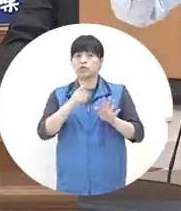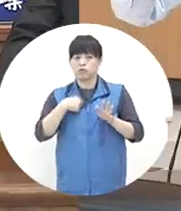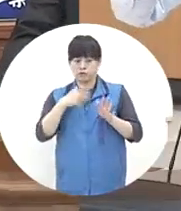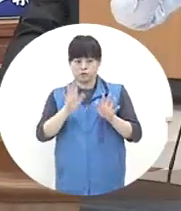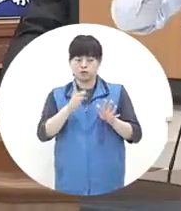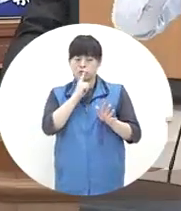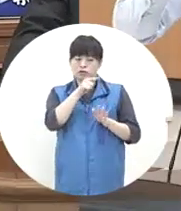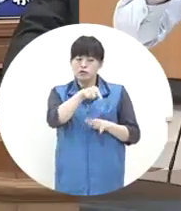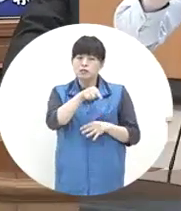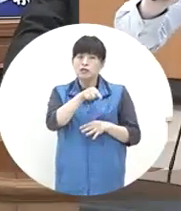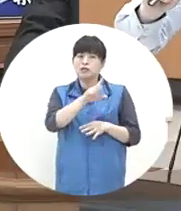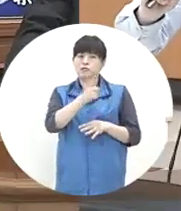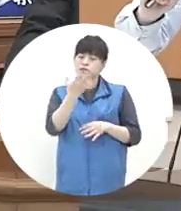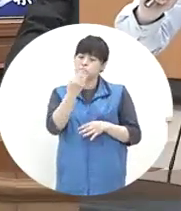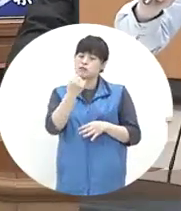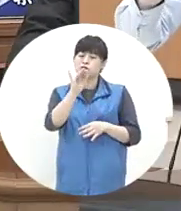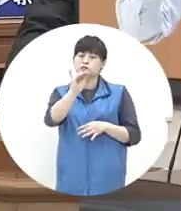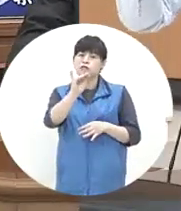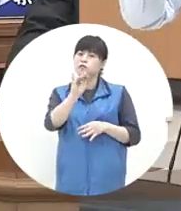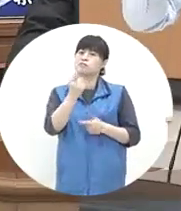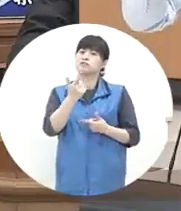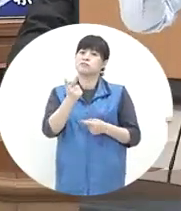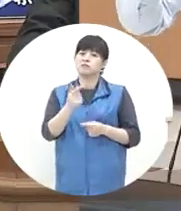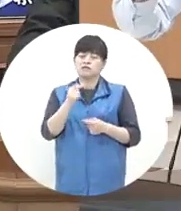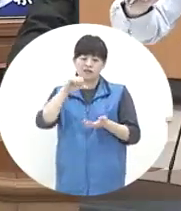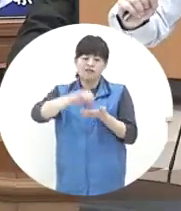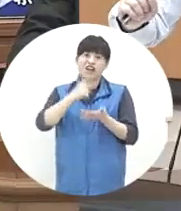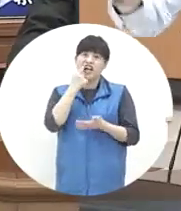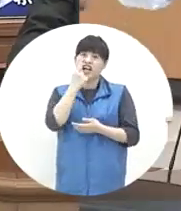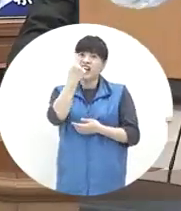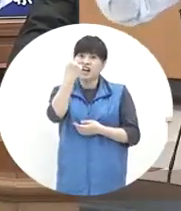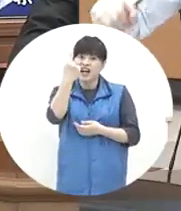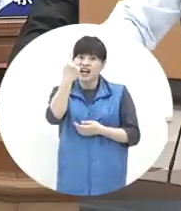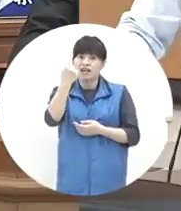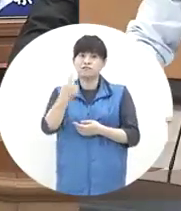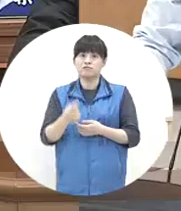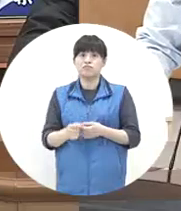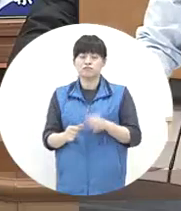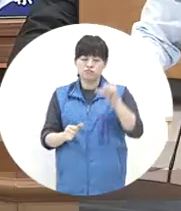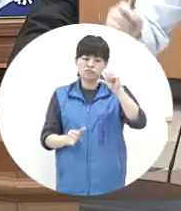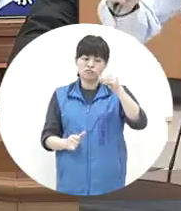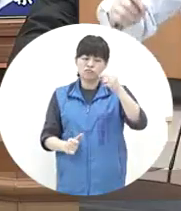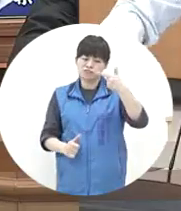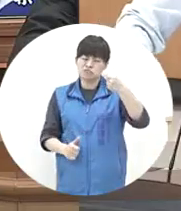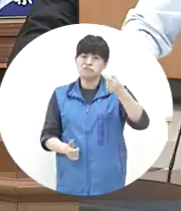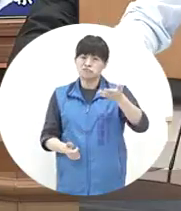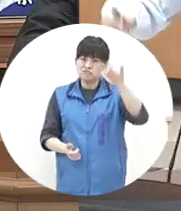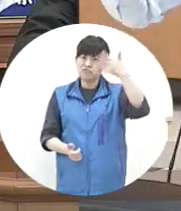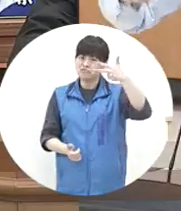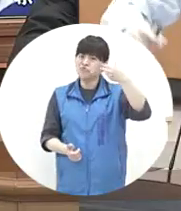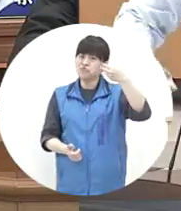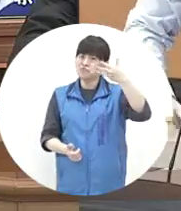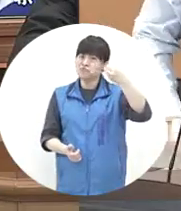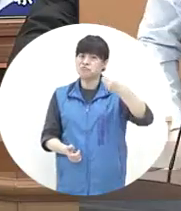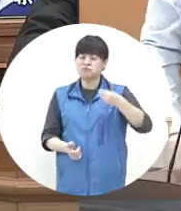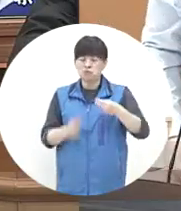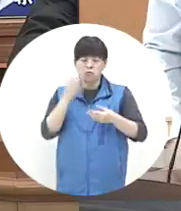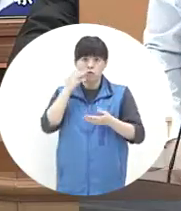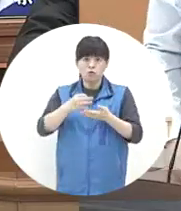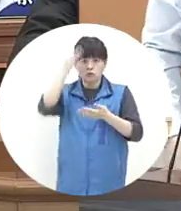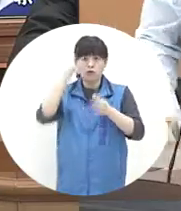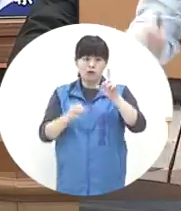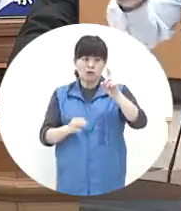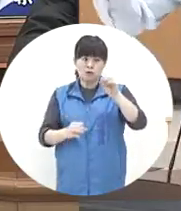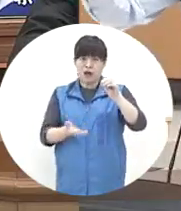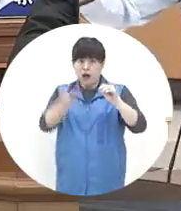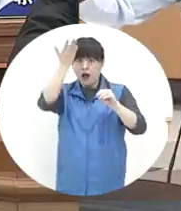西不是说几千块的东西齁，植一颗牙齿齁，最少五六万起跳，七八万齁，有的贵一点的超过十万都有